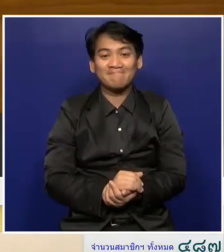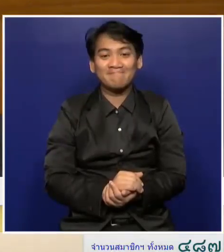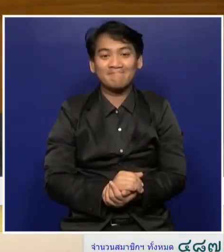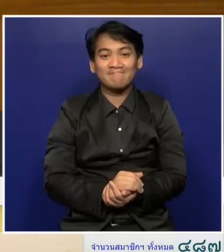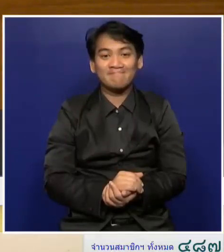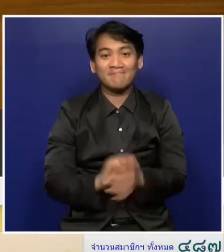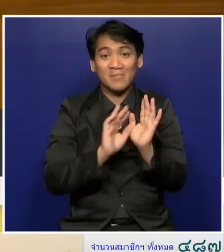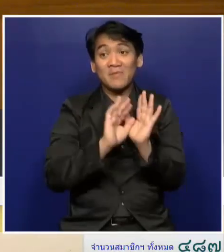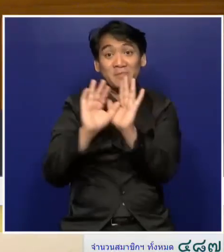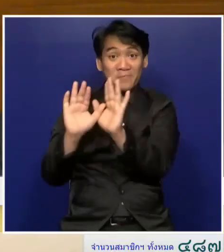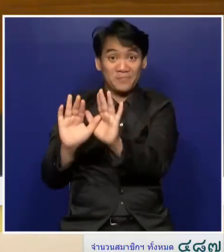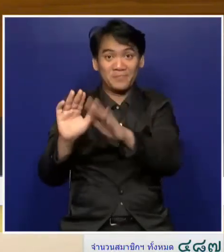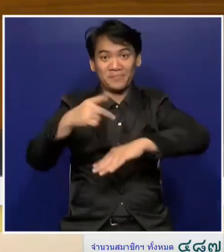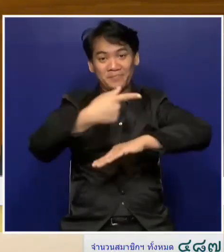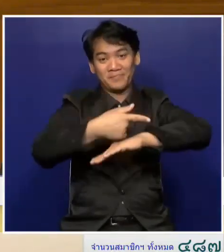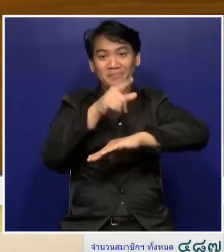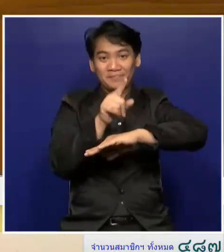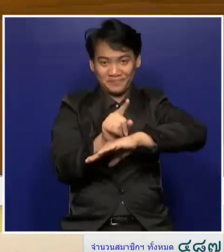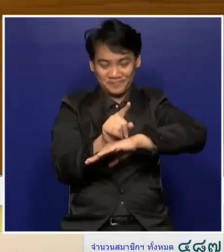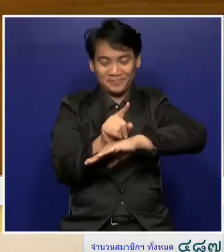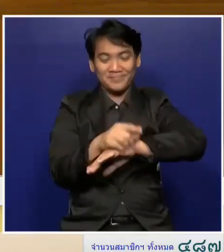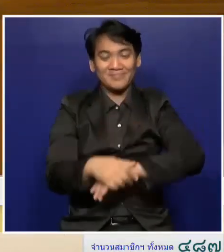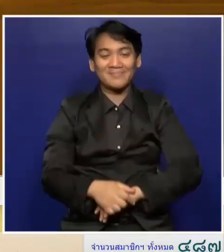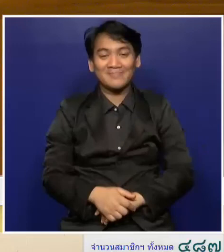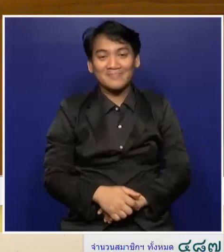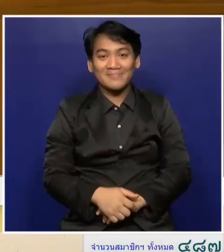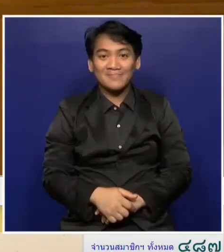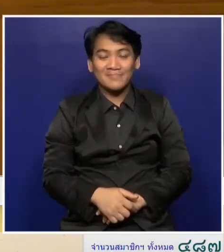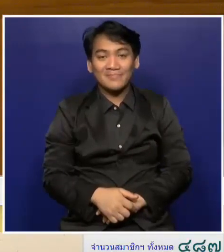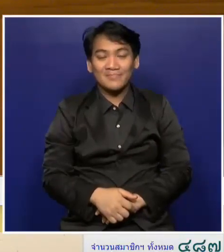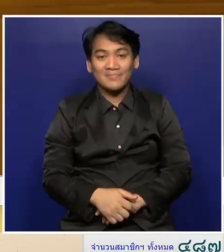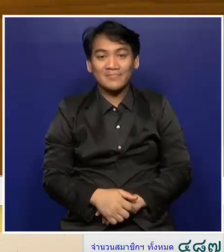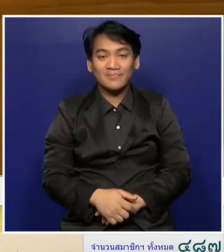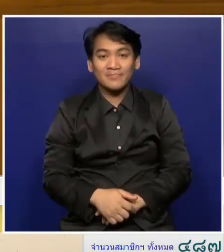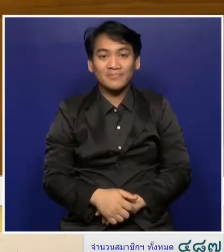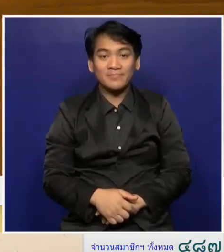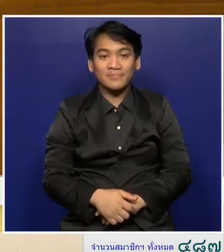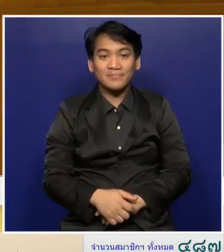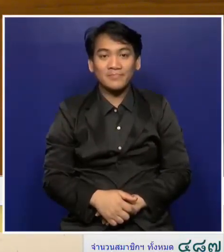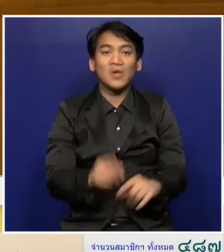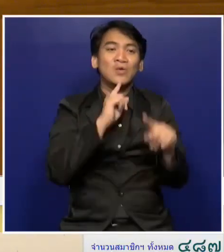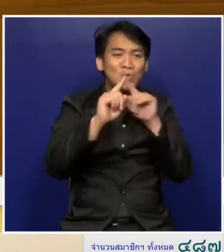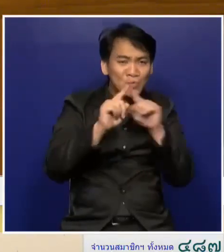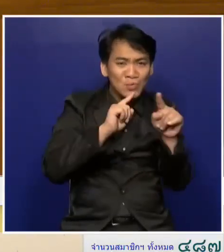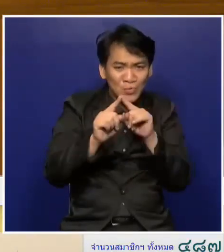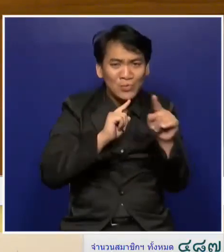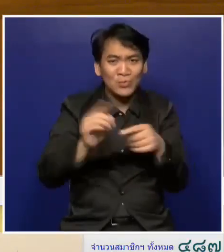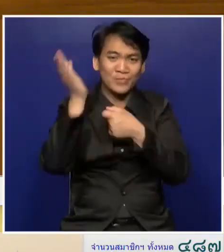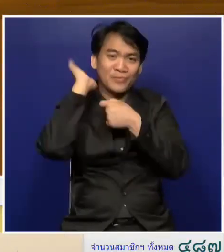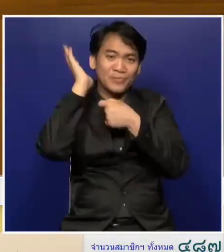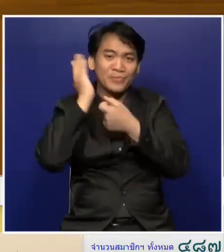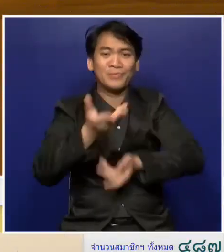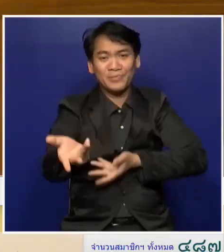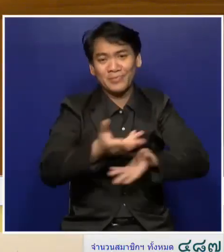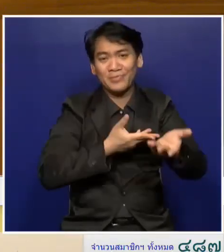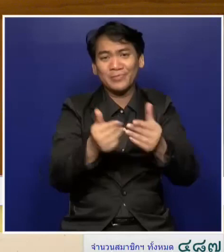ผ่านทานประทานสพานะครับว่า ได้บรยากาศที่ดี แล้วก็ขอกาบขอพระคุทกท่านที่ได้ใหก